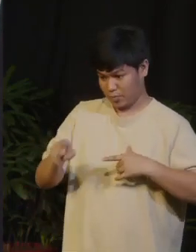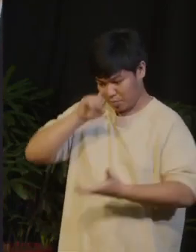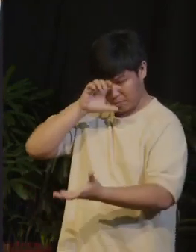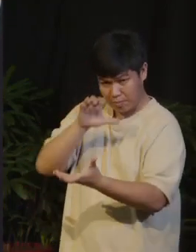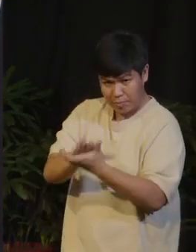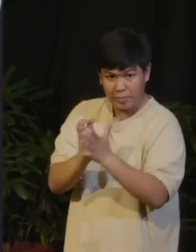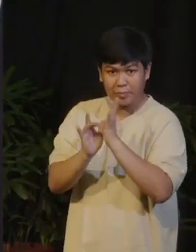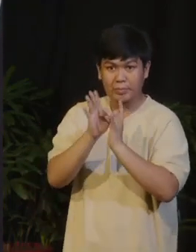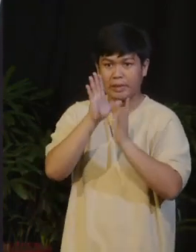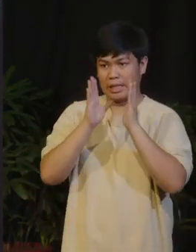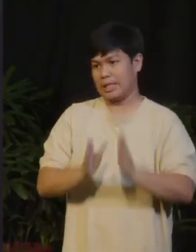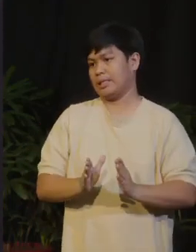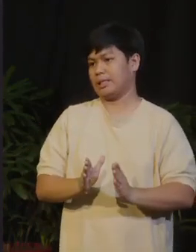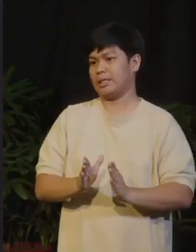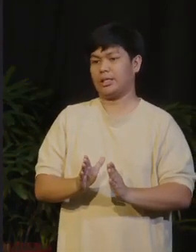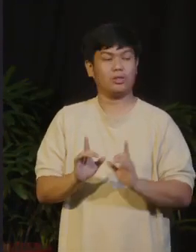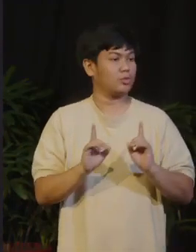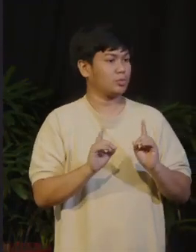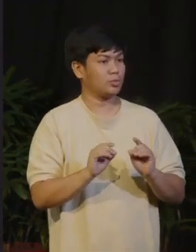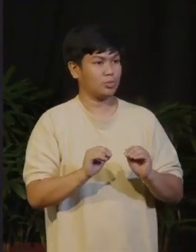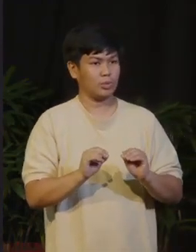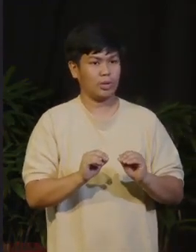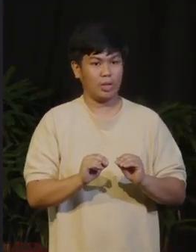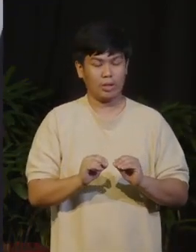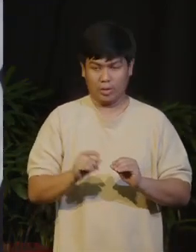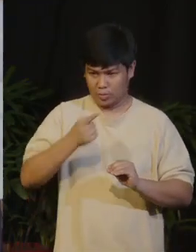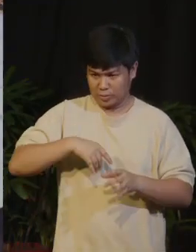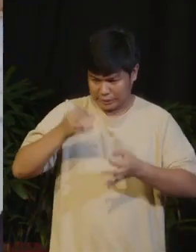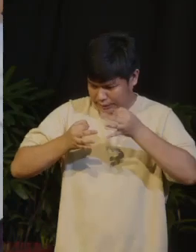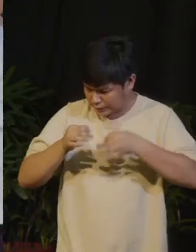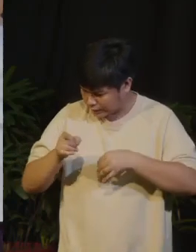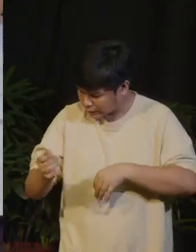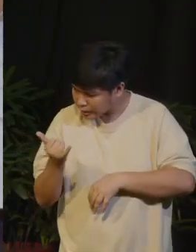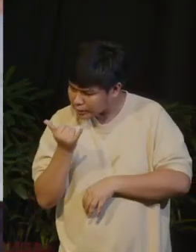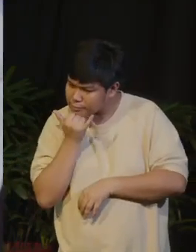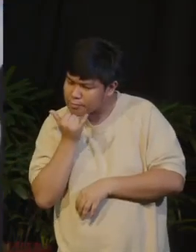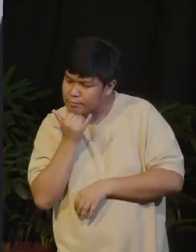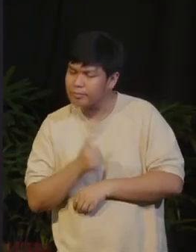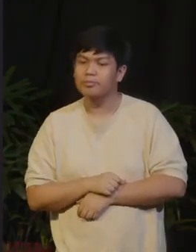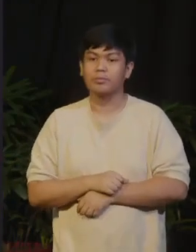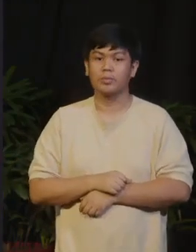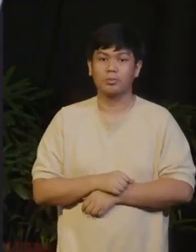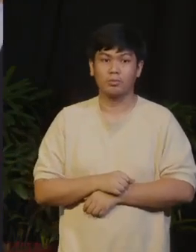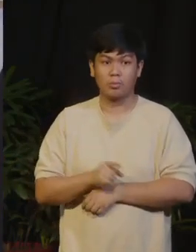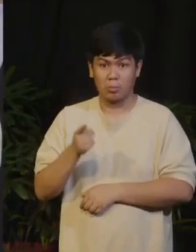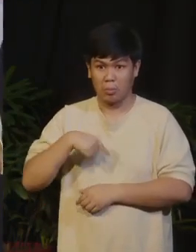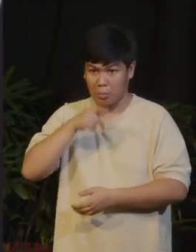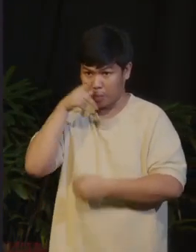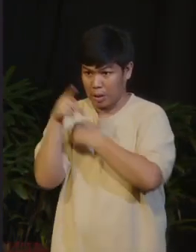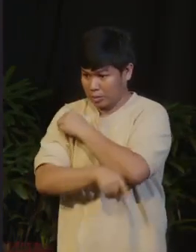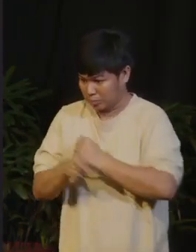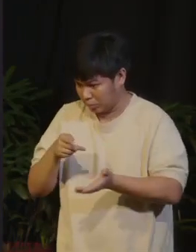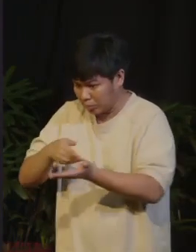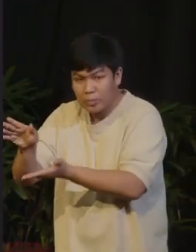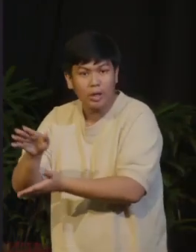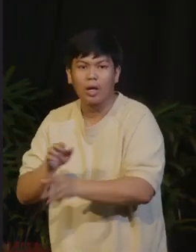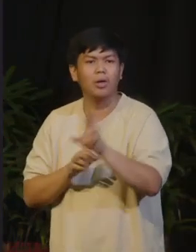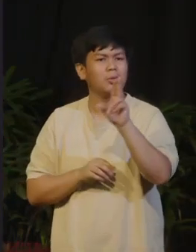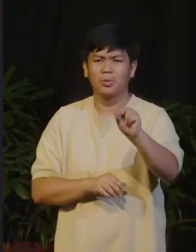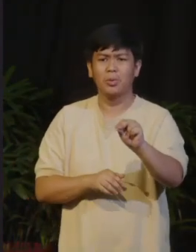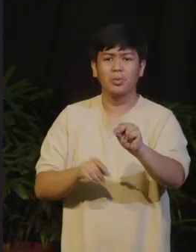pananampalataya halimbawa, sa inyong hatol na siya nga ay nagkamali, ang sabi sa Matthew 18, kausapin nyo siya